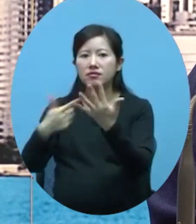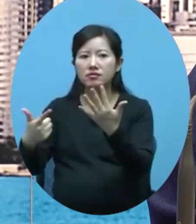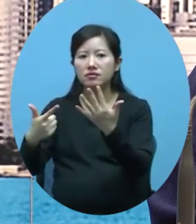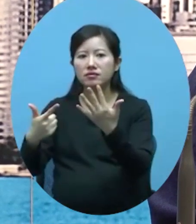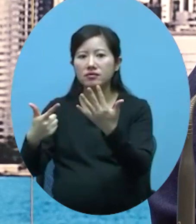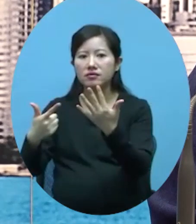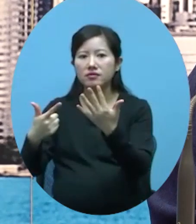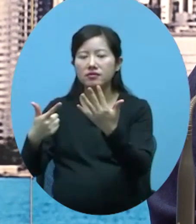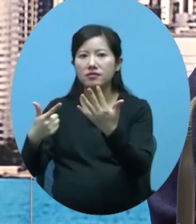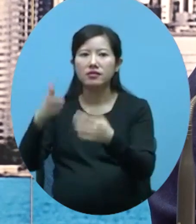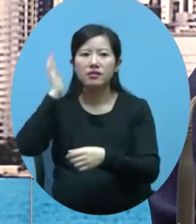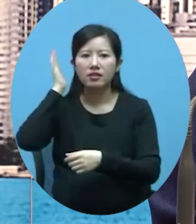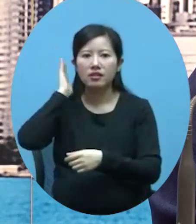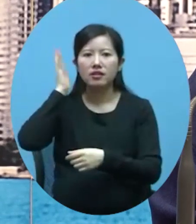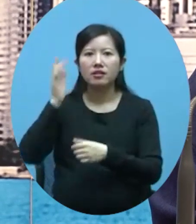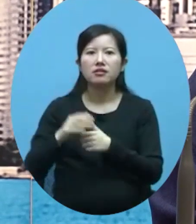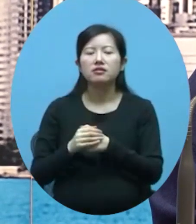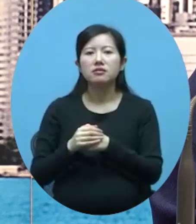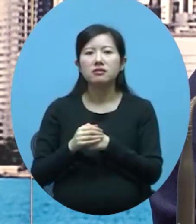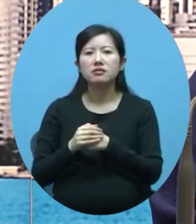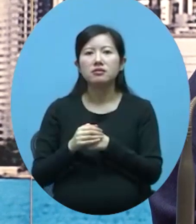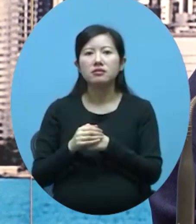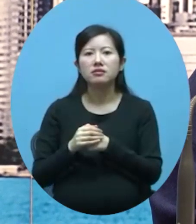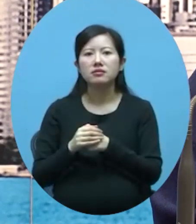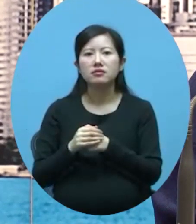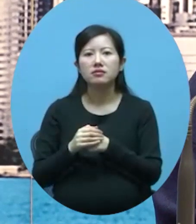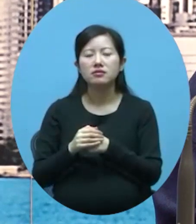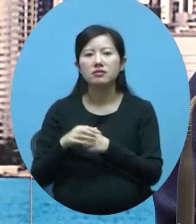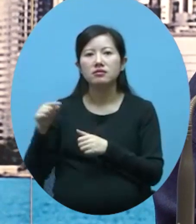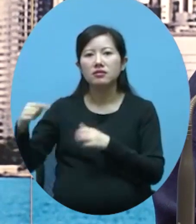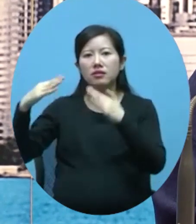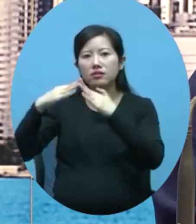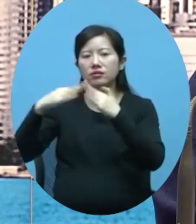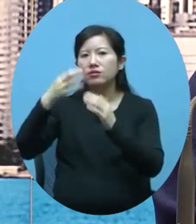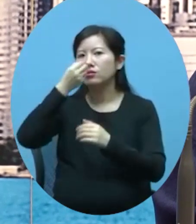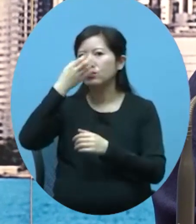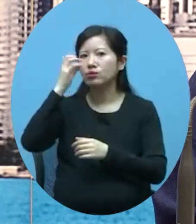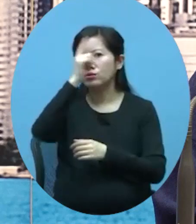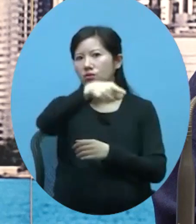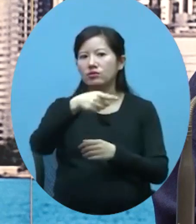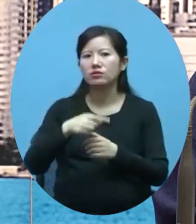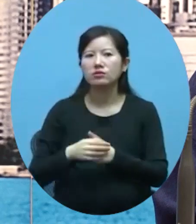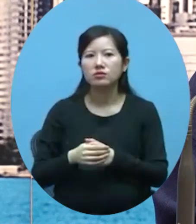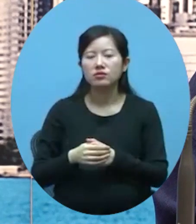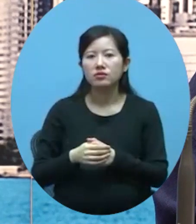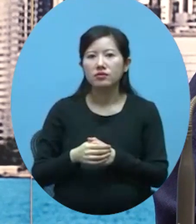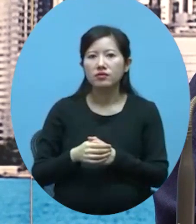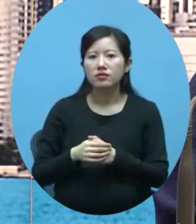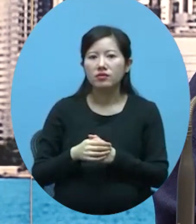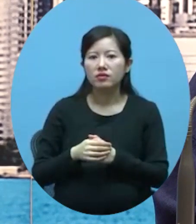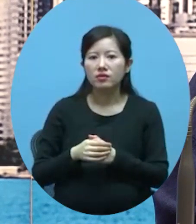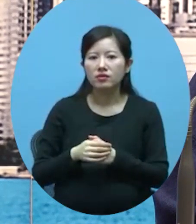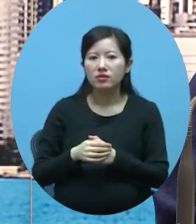男士他就是住香港的住在觀塘